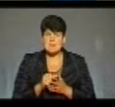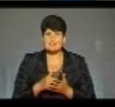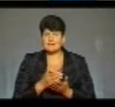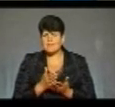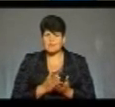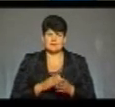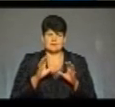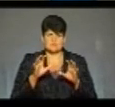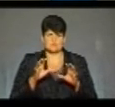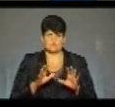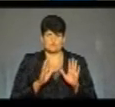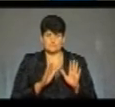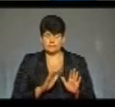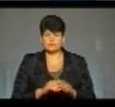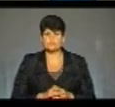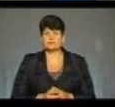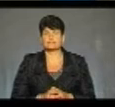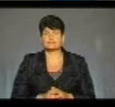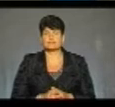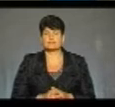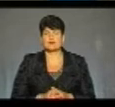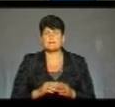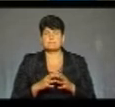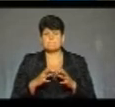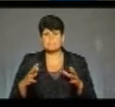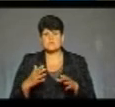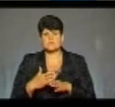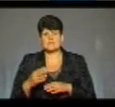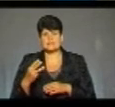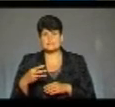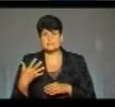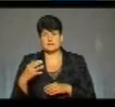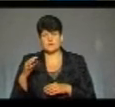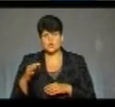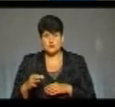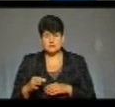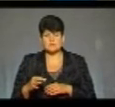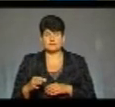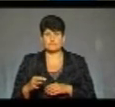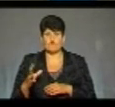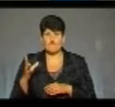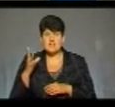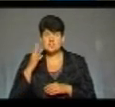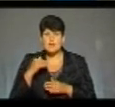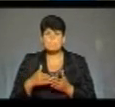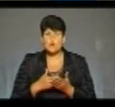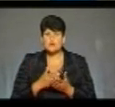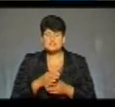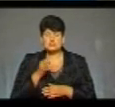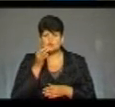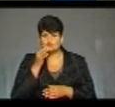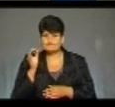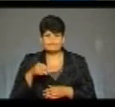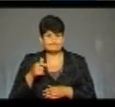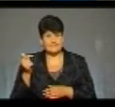якісною законотворчістю. Більша частина, 35%, вважає політичну